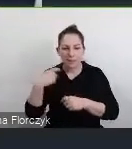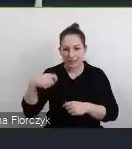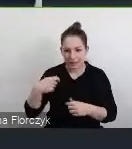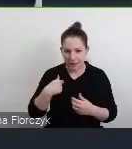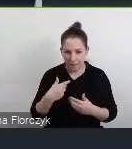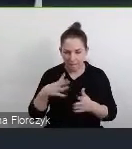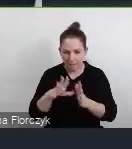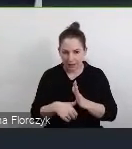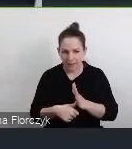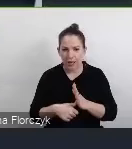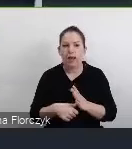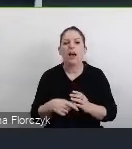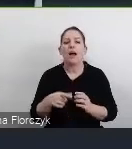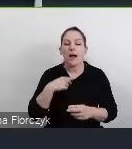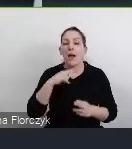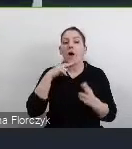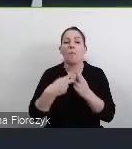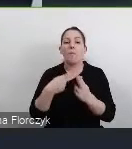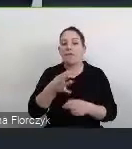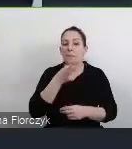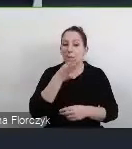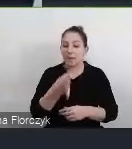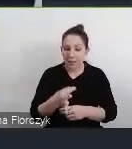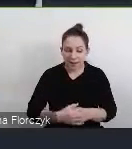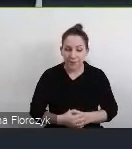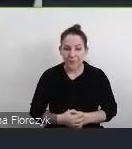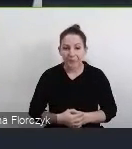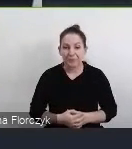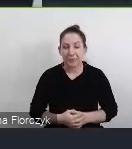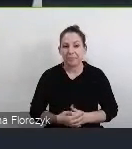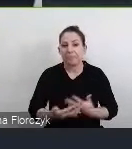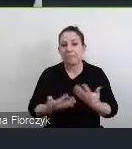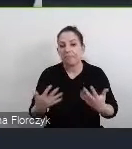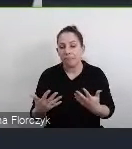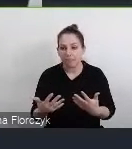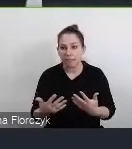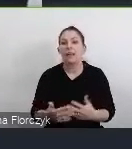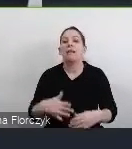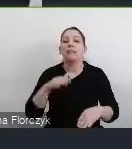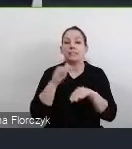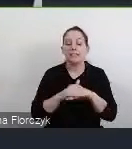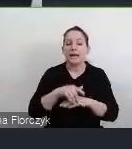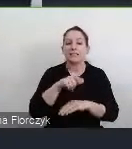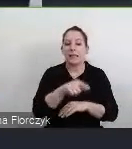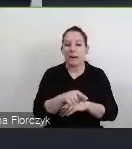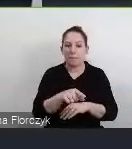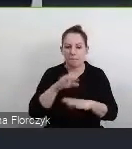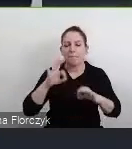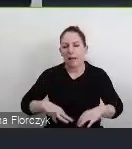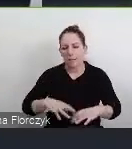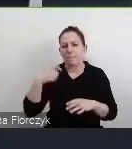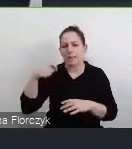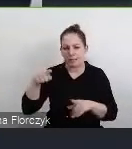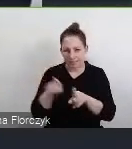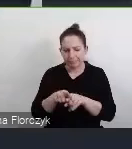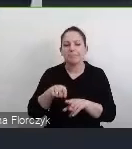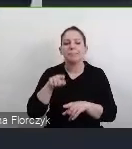Miasta, by odpowiedzieć na to pytanie. No, zgadzam się tutaj i z Panem Prezydentem, i z